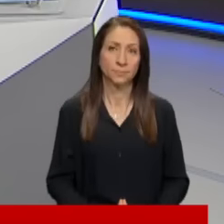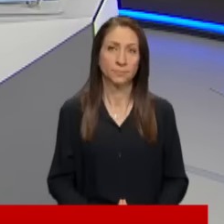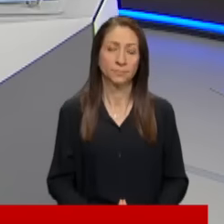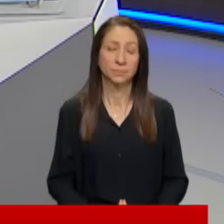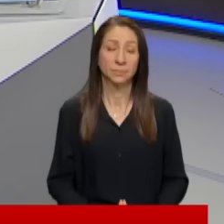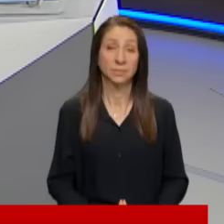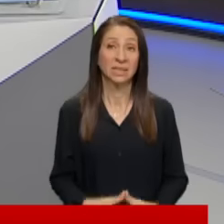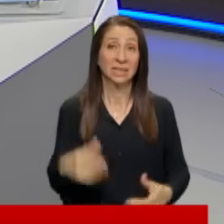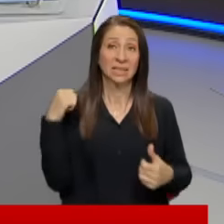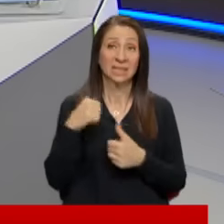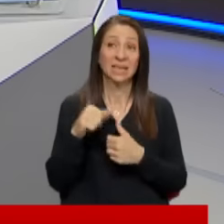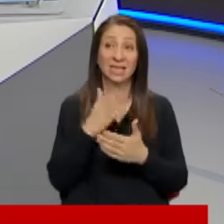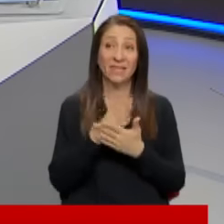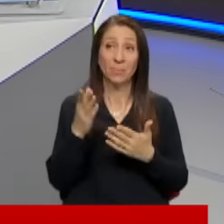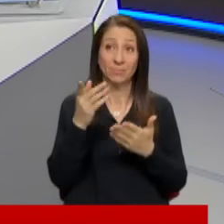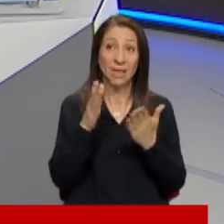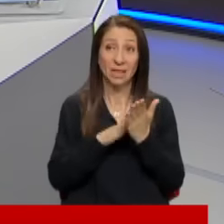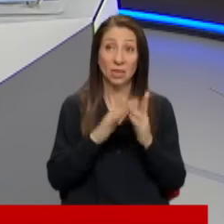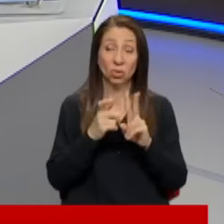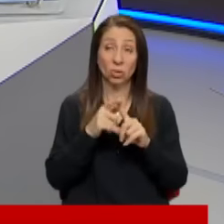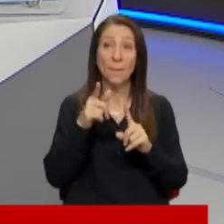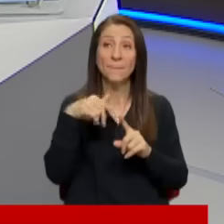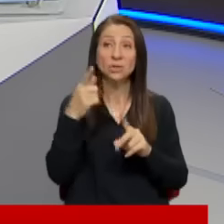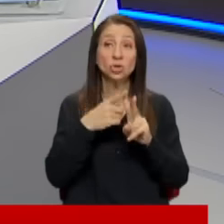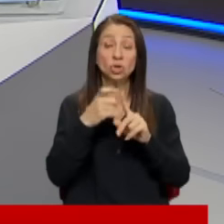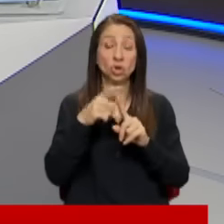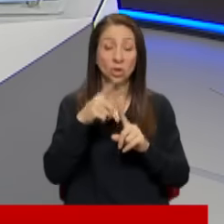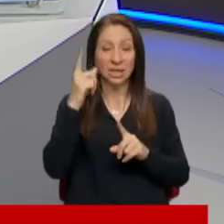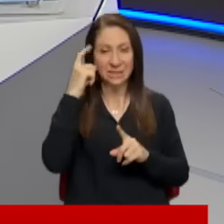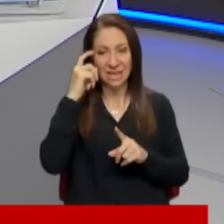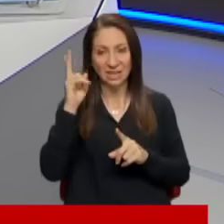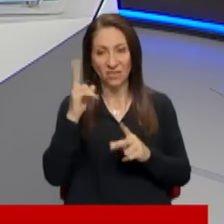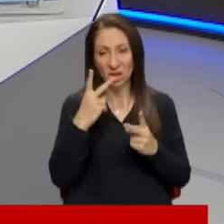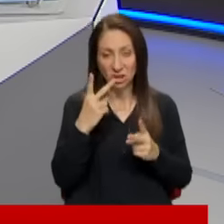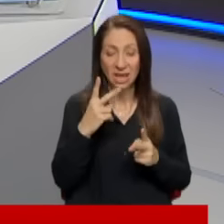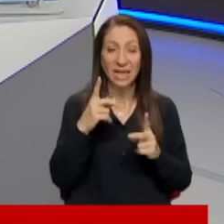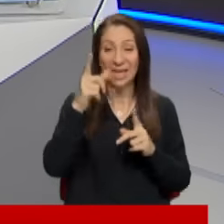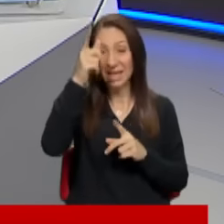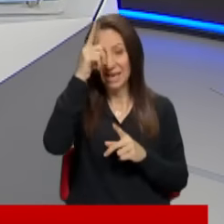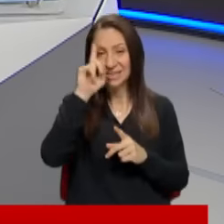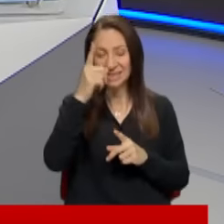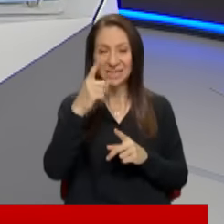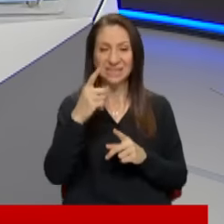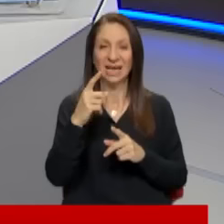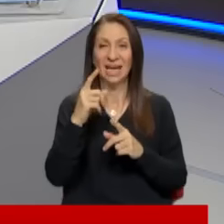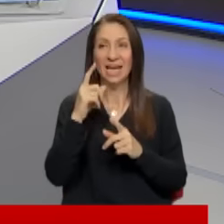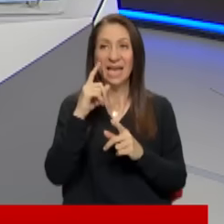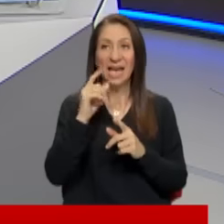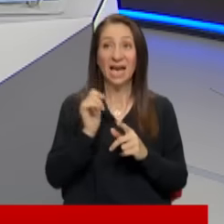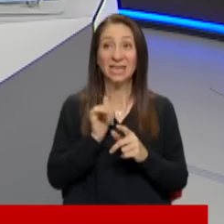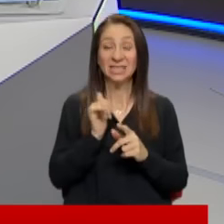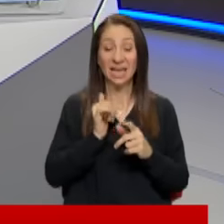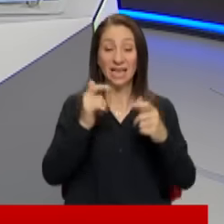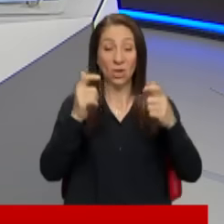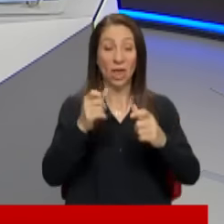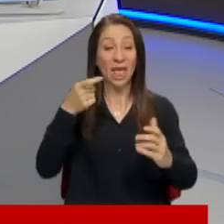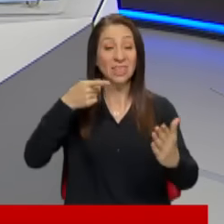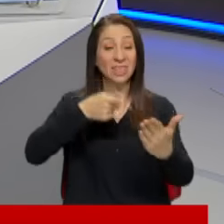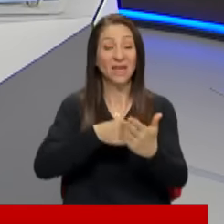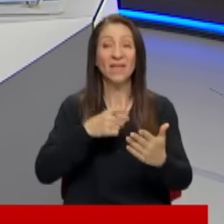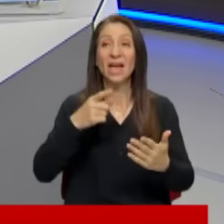Yine devam edelim. Yeni notlar var. Bir başka not, bu İsrail tarafından açıkladı. İran sadece sadece askeri noktaları hedef